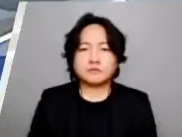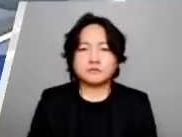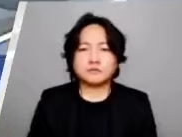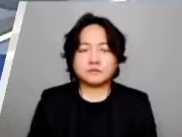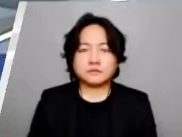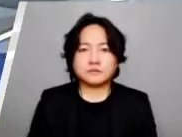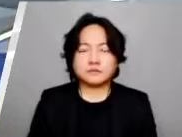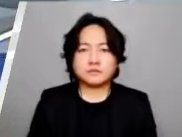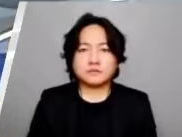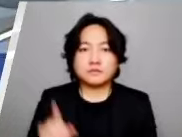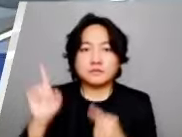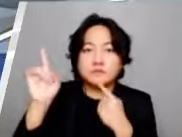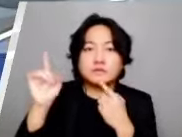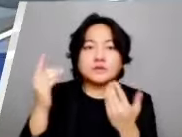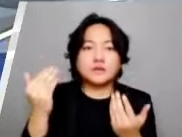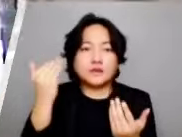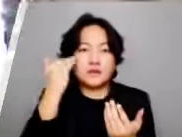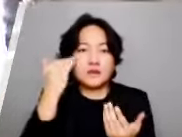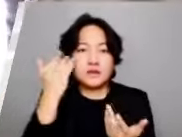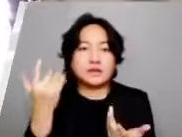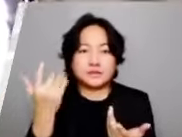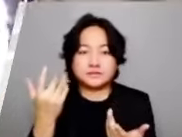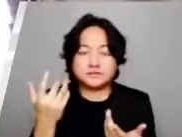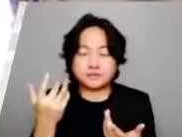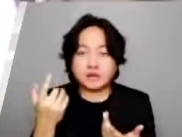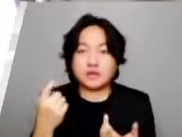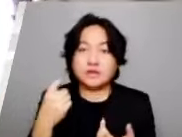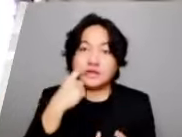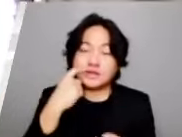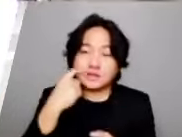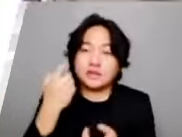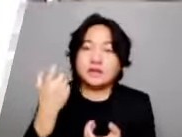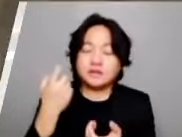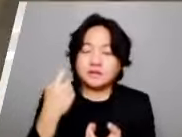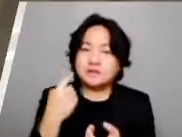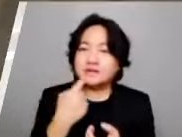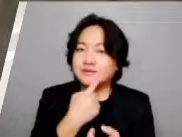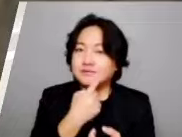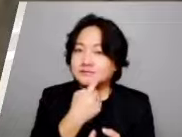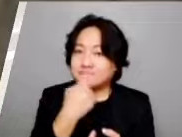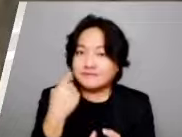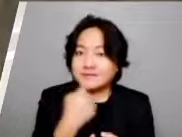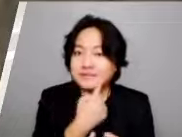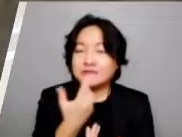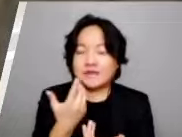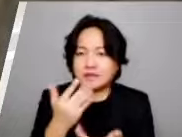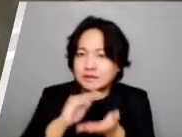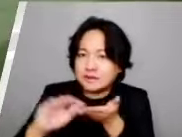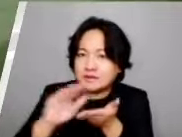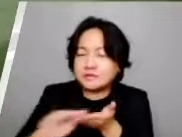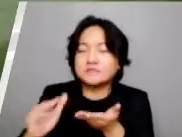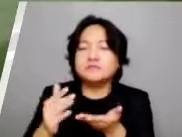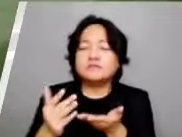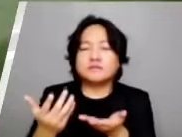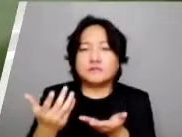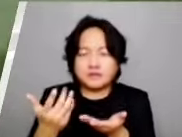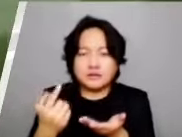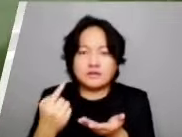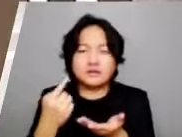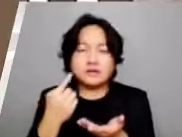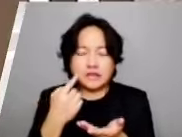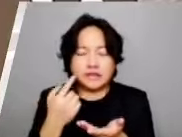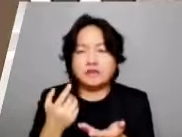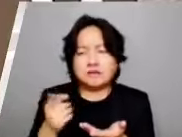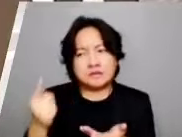dental hygiene, purification, paglilinis, yun po yung tinitingnan nating maisama sa dental package na outpatient naman